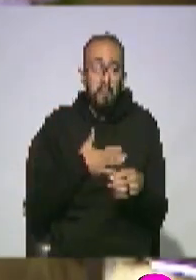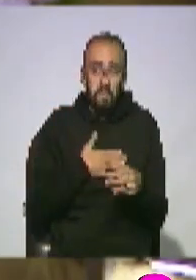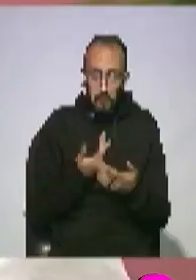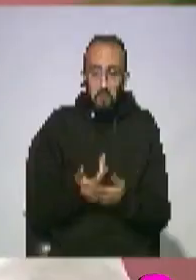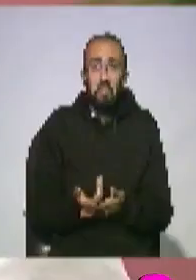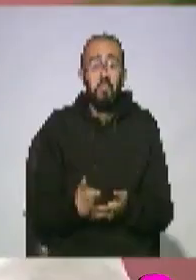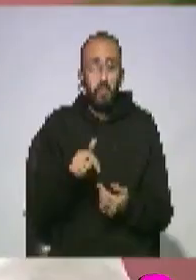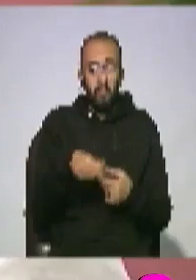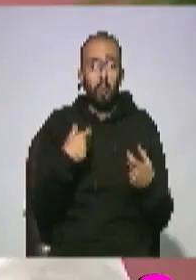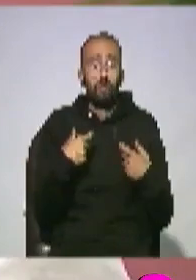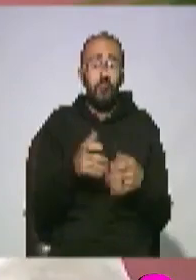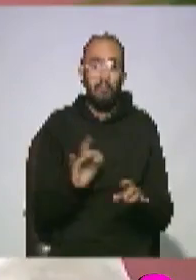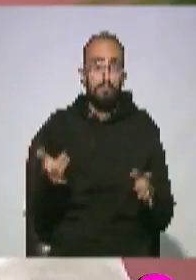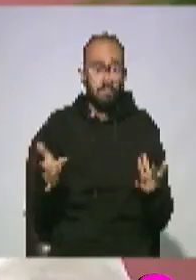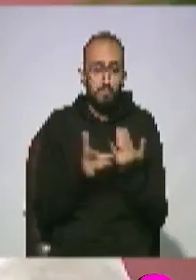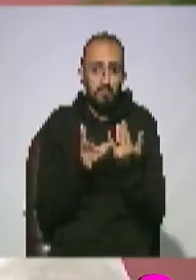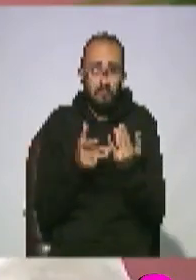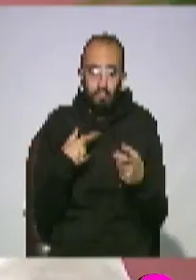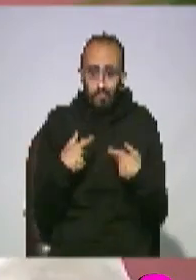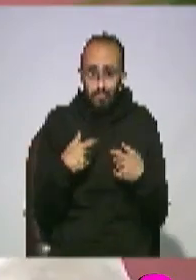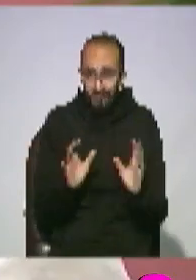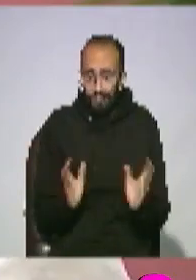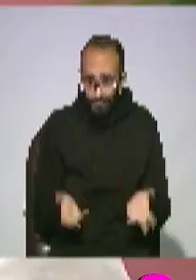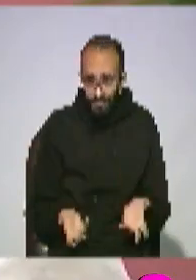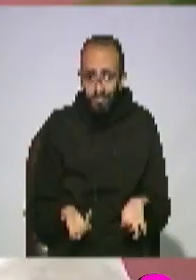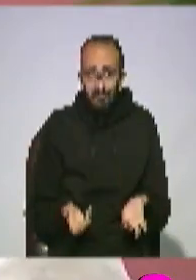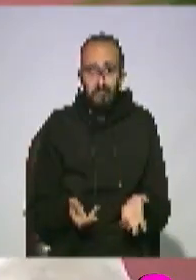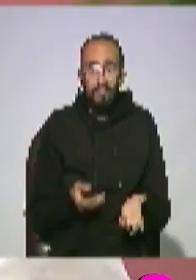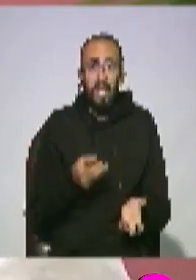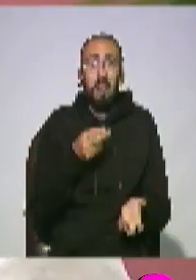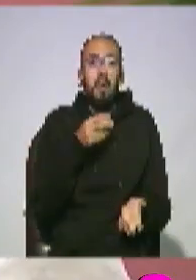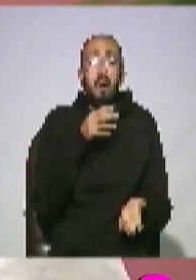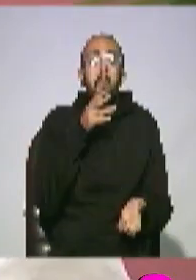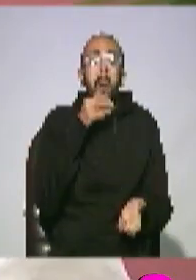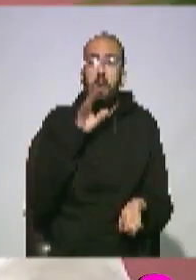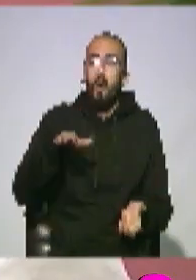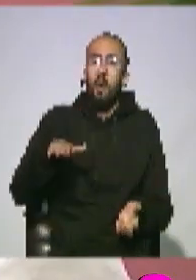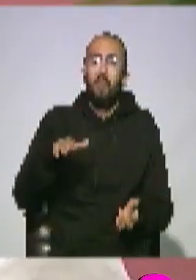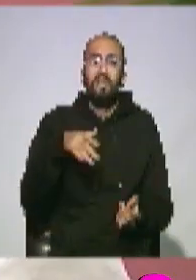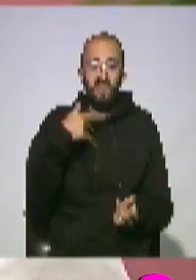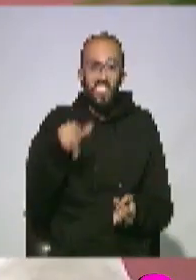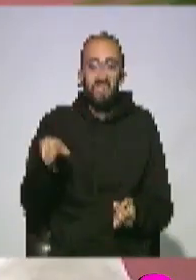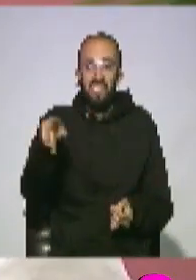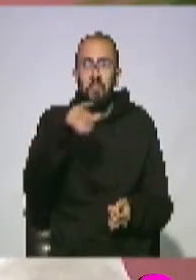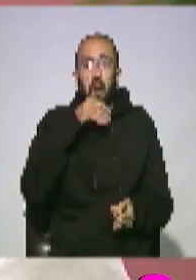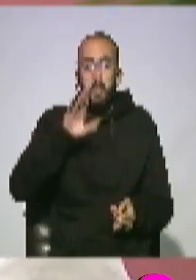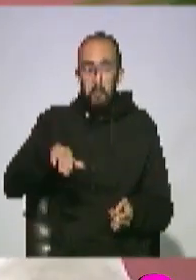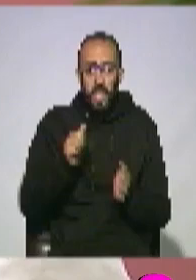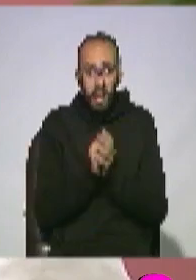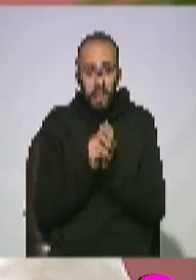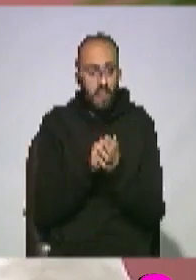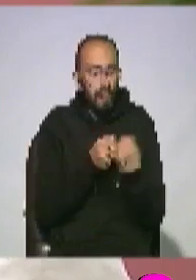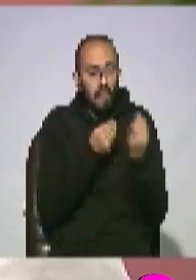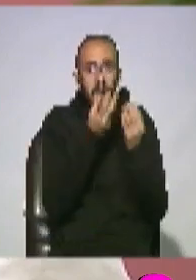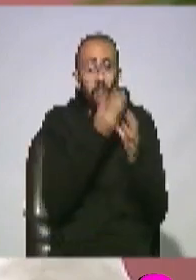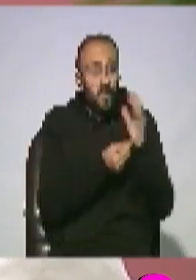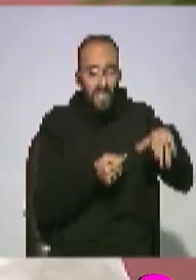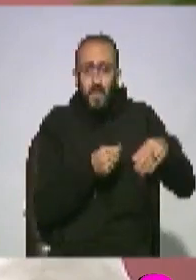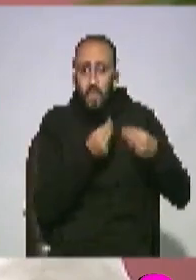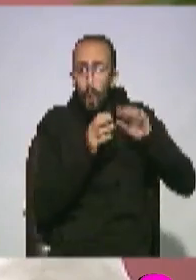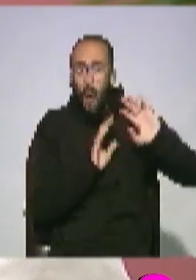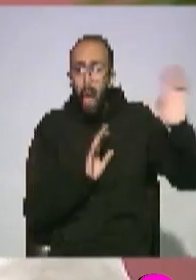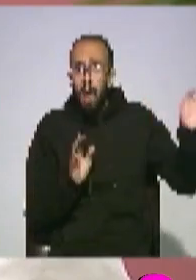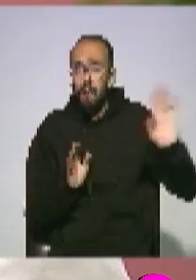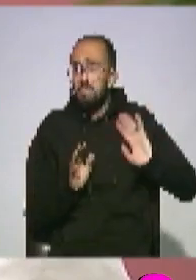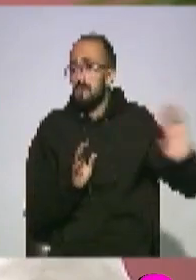تكنولوجيا حديثة حاليا في ده، الأب بقى موجود وما بيتكلمش مع أولاده. احنا هنقول على الأب المسافر، أيوه. عندك كم أب مسافر؟ يعني إحصاء كده